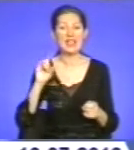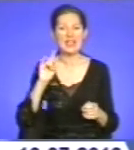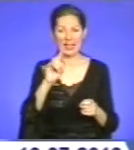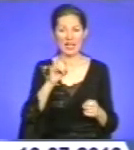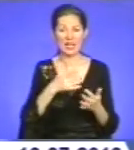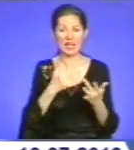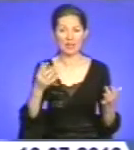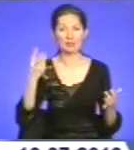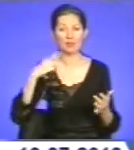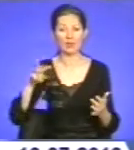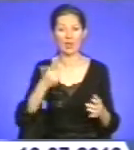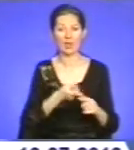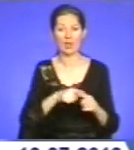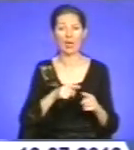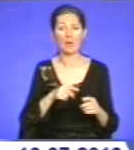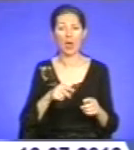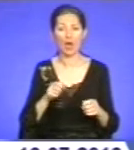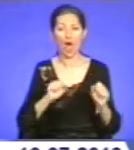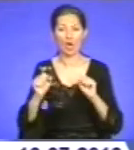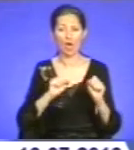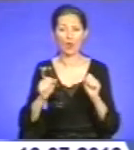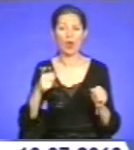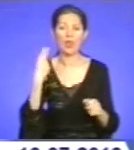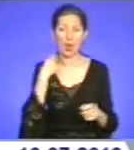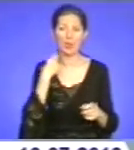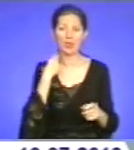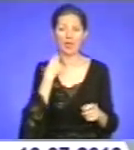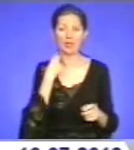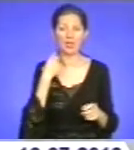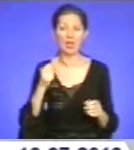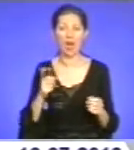пілоти. Відстежували авіафест Олена Герасименко і Петро Заєць.